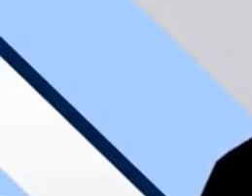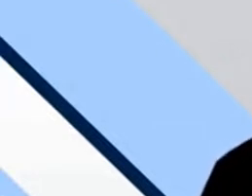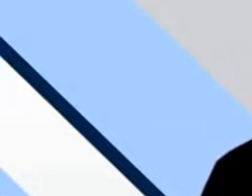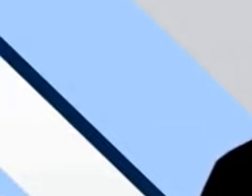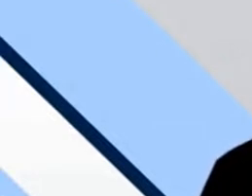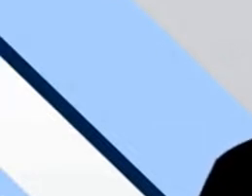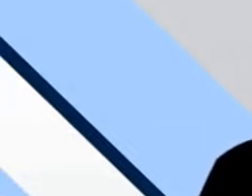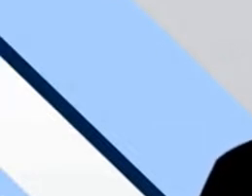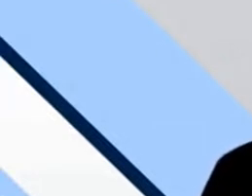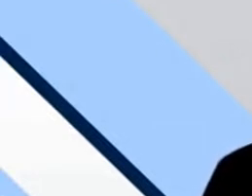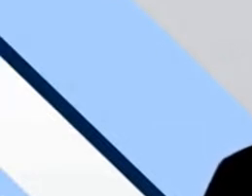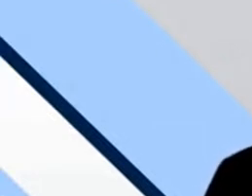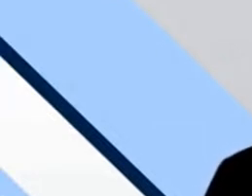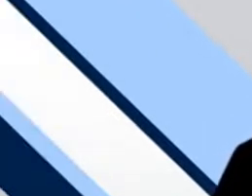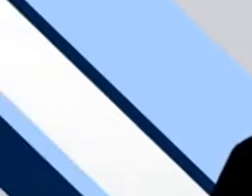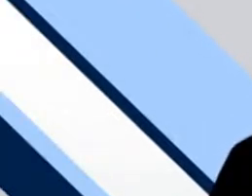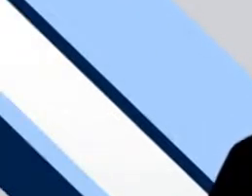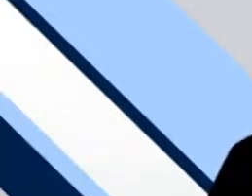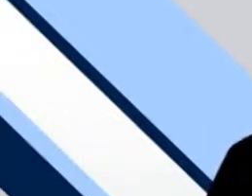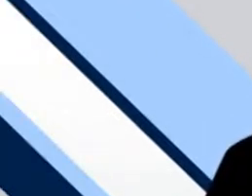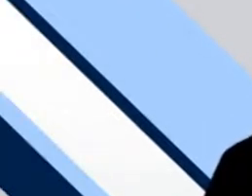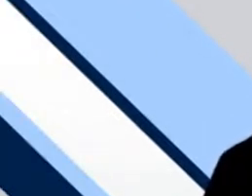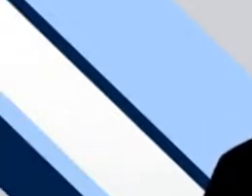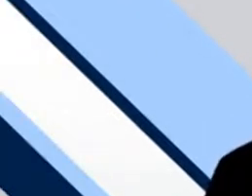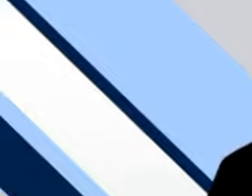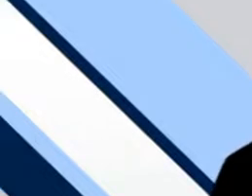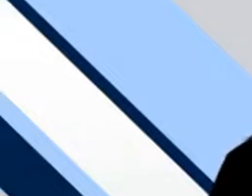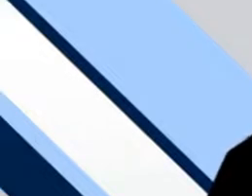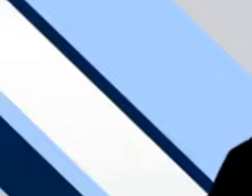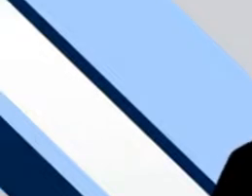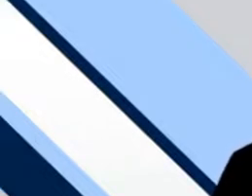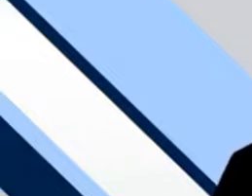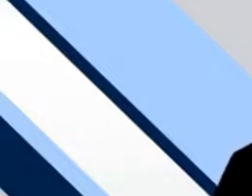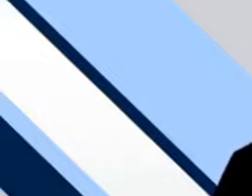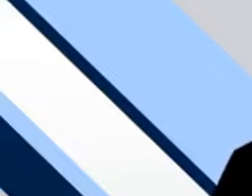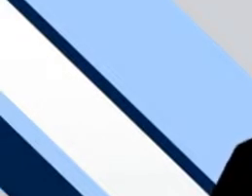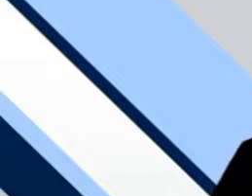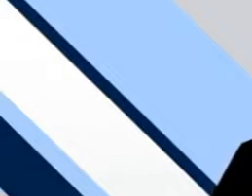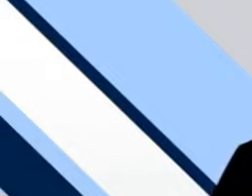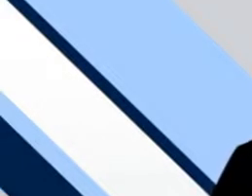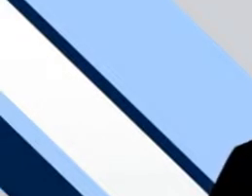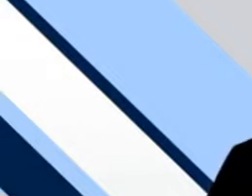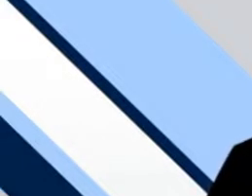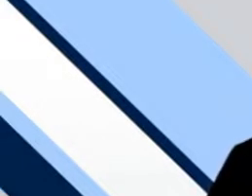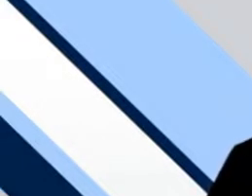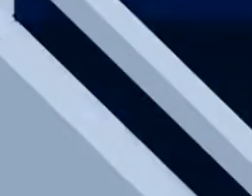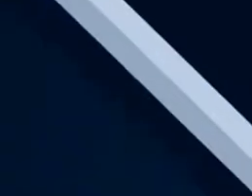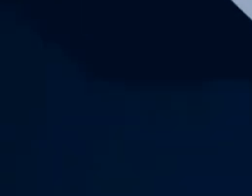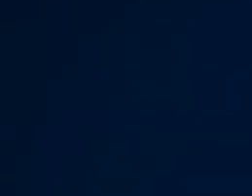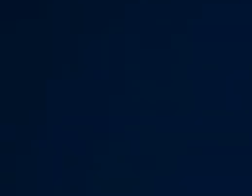-aaral ng kabataang Pilipino. Itulay natin ito, Sulong Edukalidad!